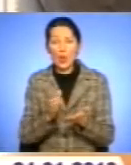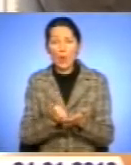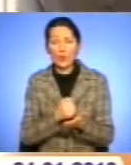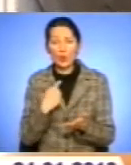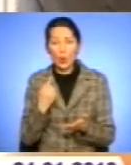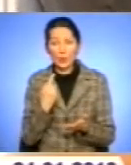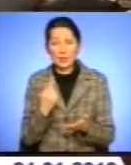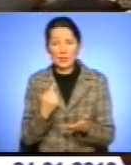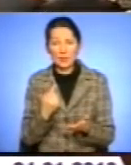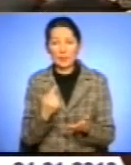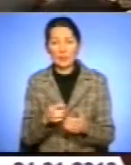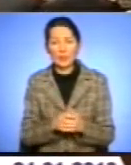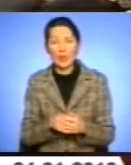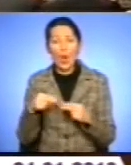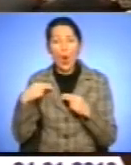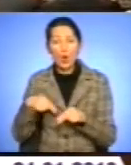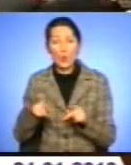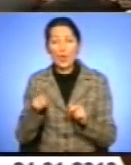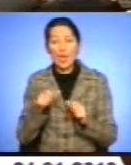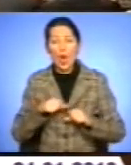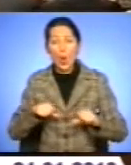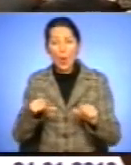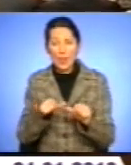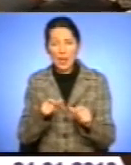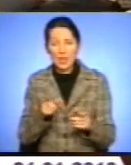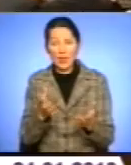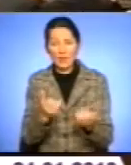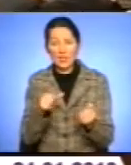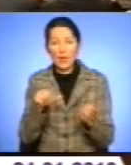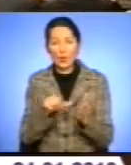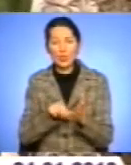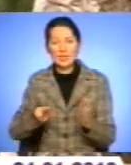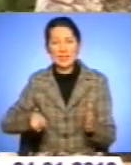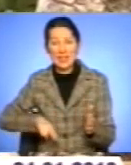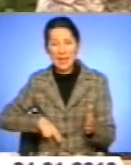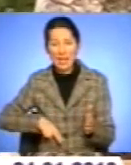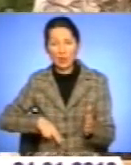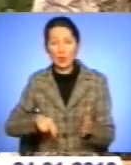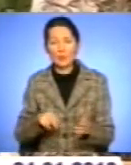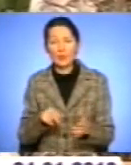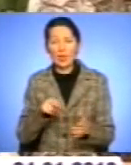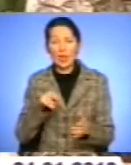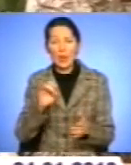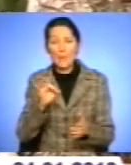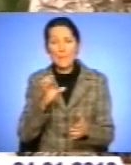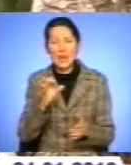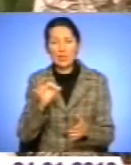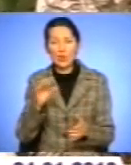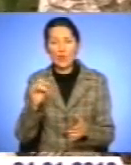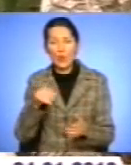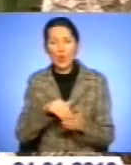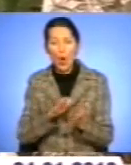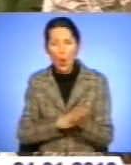І це чи не вперше, у нас темпи росту середньомісячної заробітної плати вищі загальноукраїнських. І в цьому є велика частка